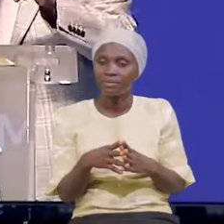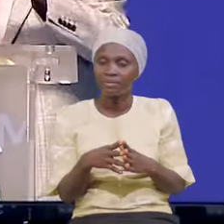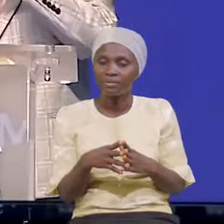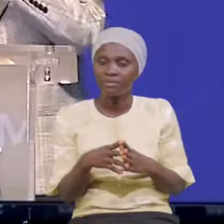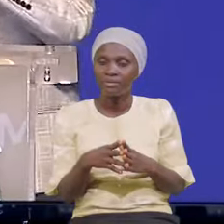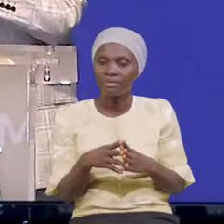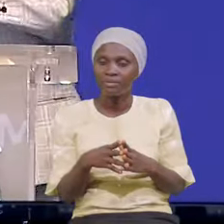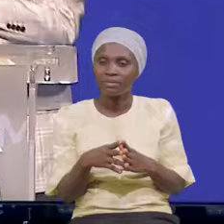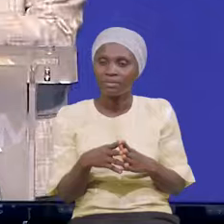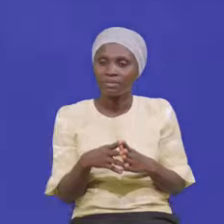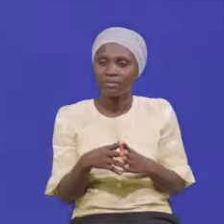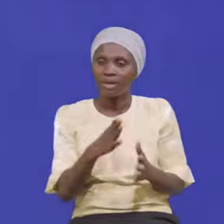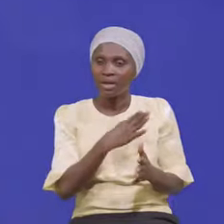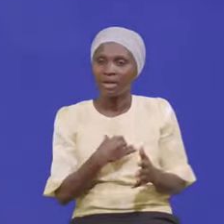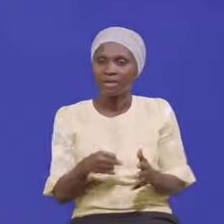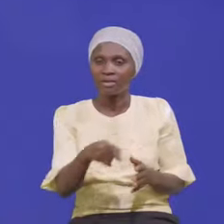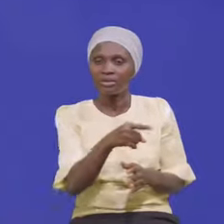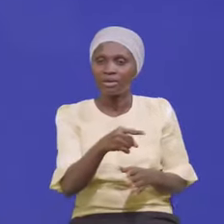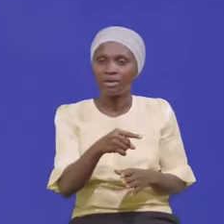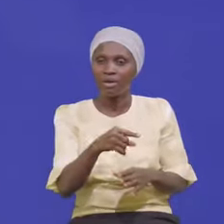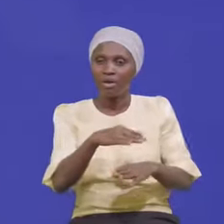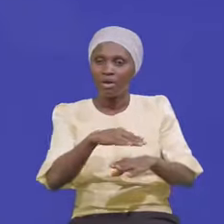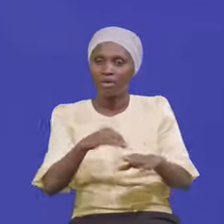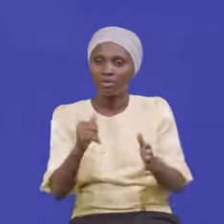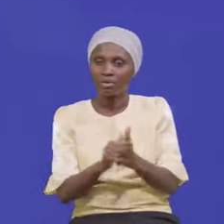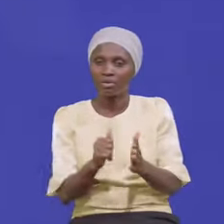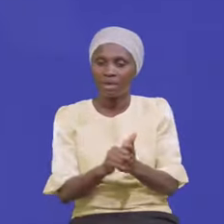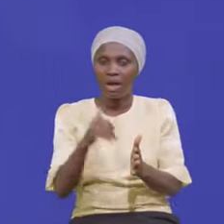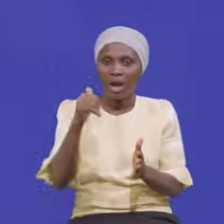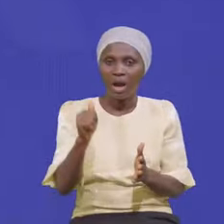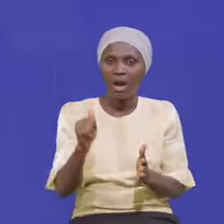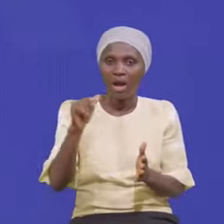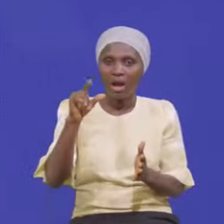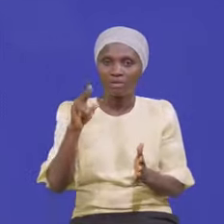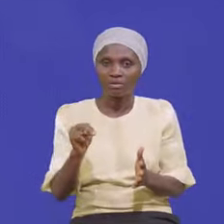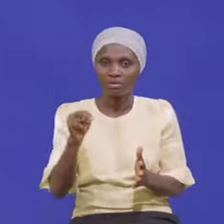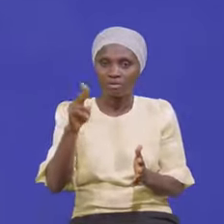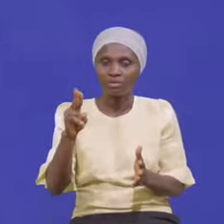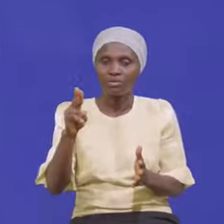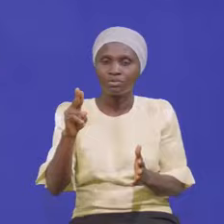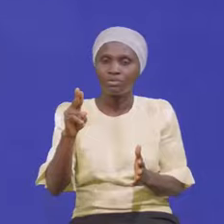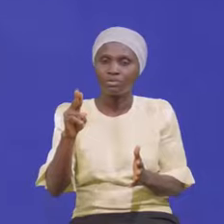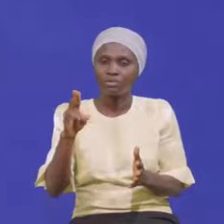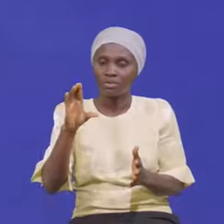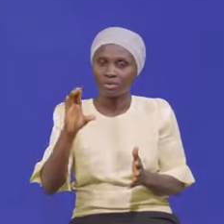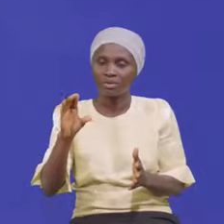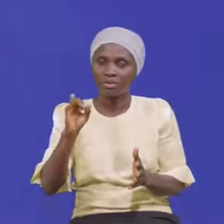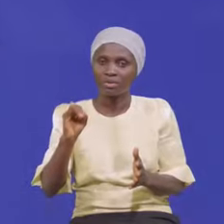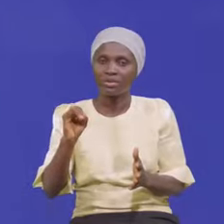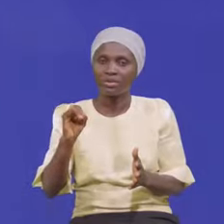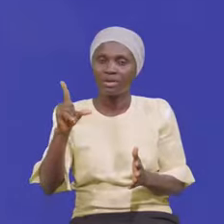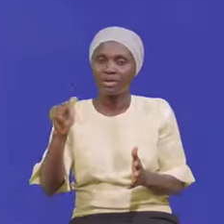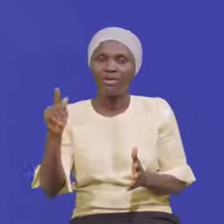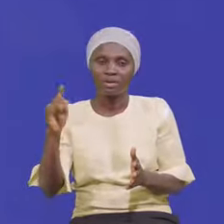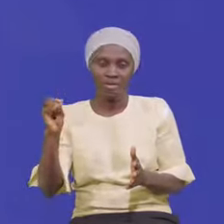కలయమో అన్నట్టుగా. And they call that dream hallucination. ఆ యొక్క కలను ఊహాజనితమైనది అన్నట్టుగా భావించారు. But you